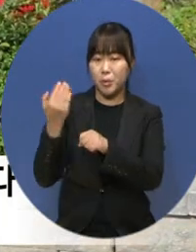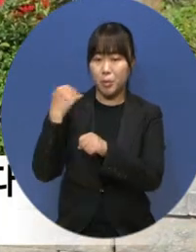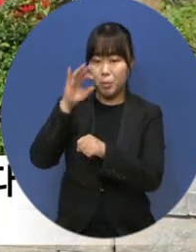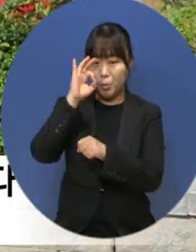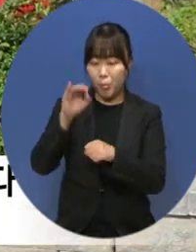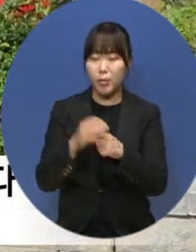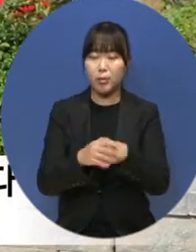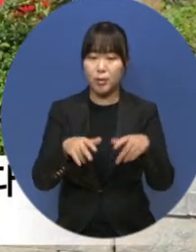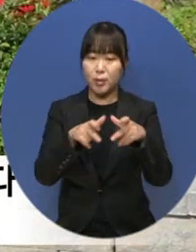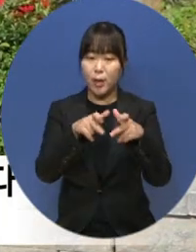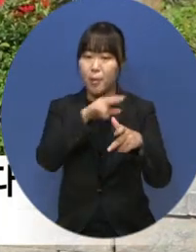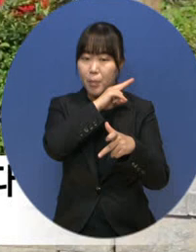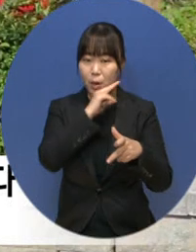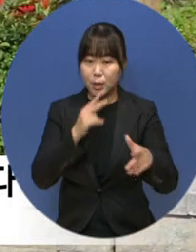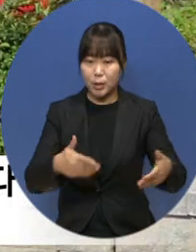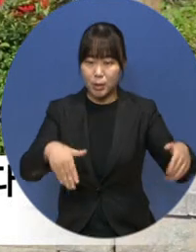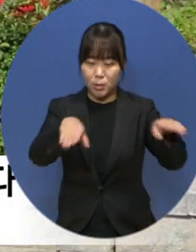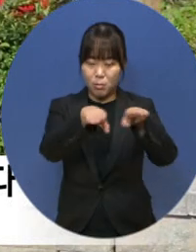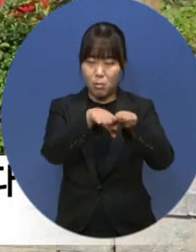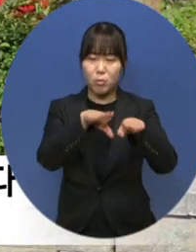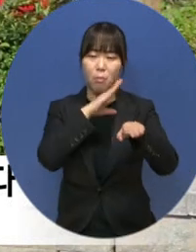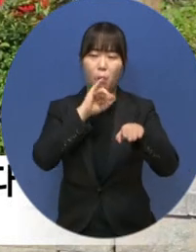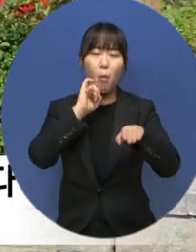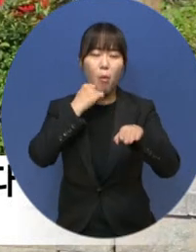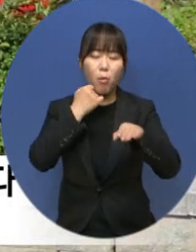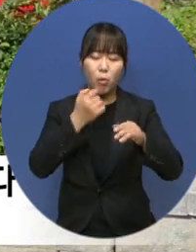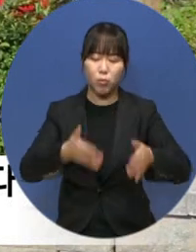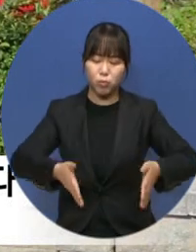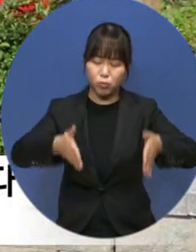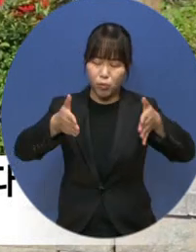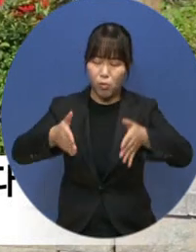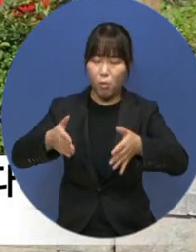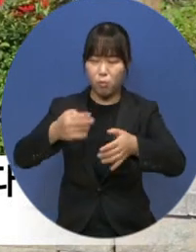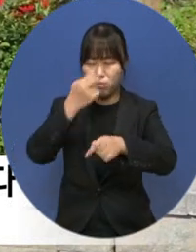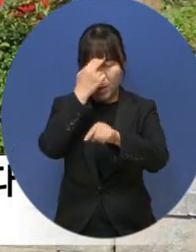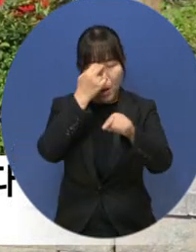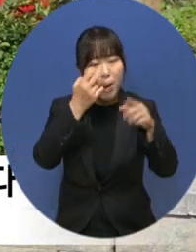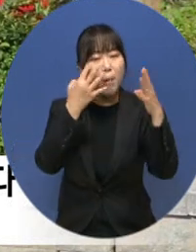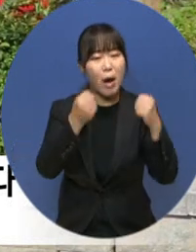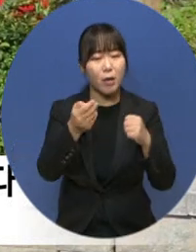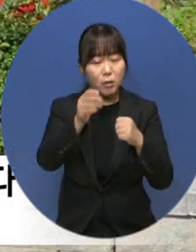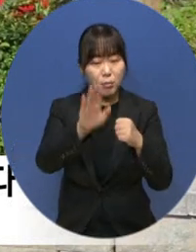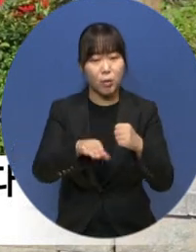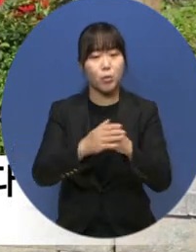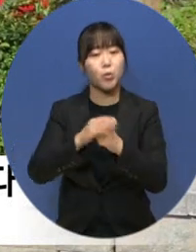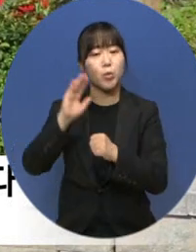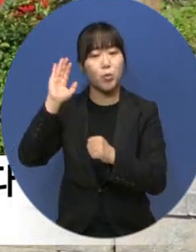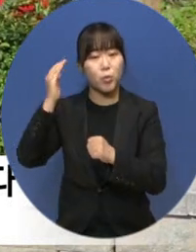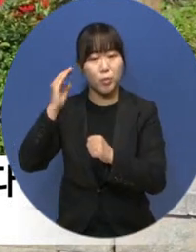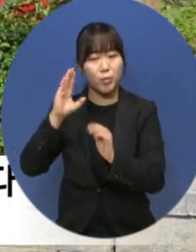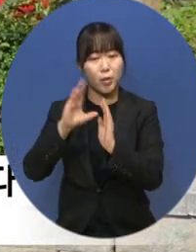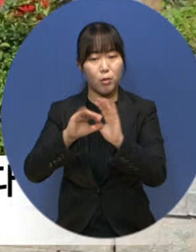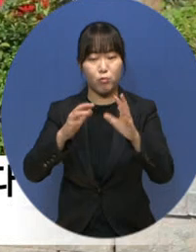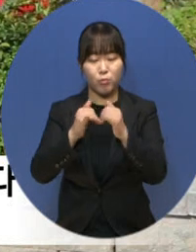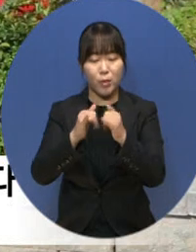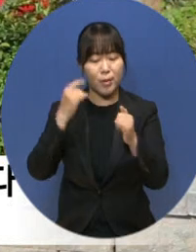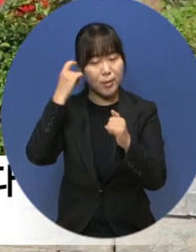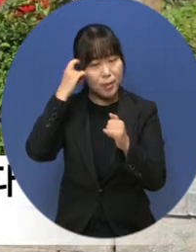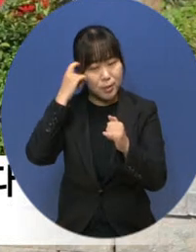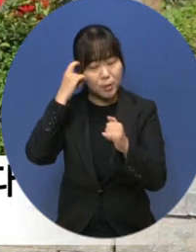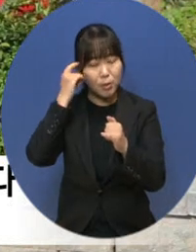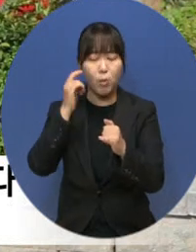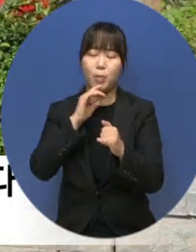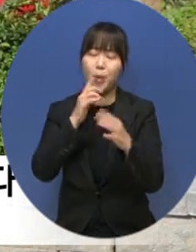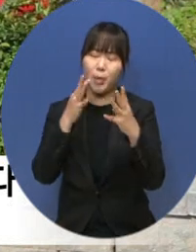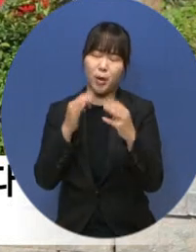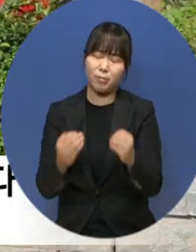해도 장애인 편의시설이 애약한 건물들이 많았습니다. 하지만 요즘 들어 국민들의 의식